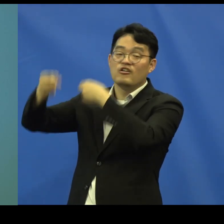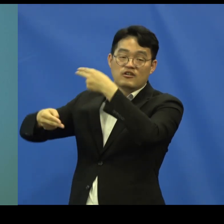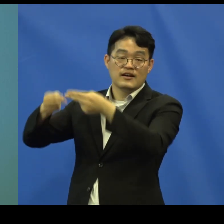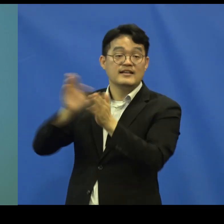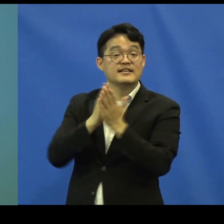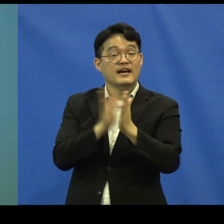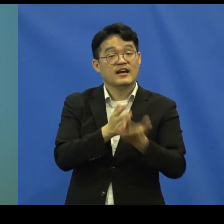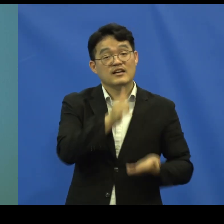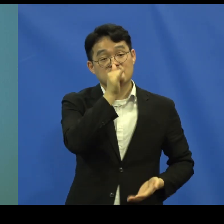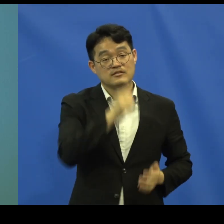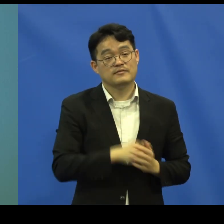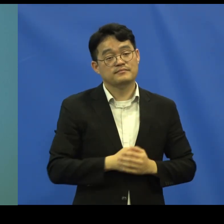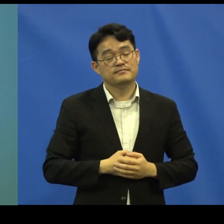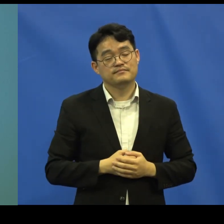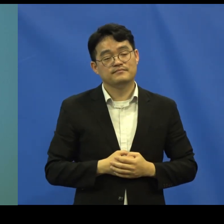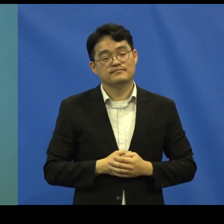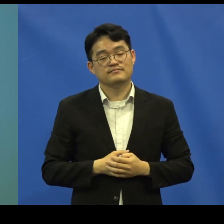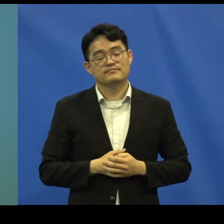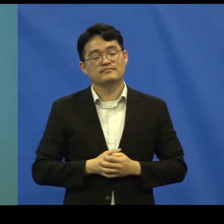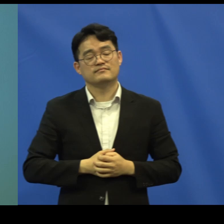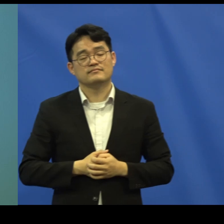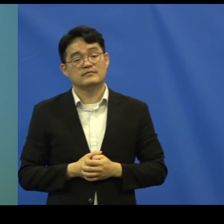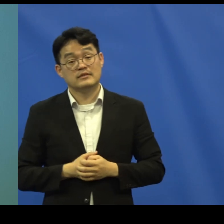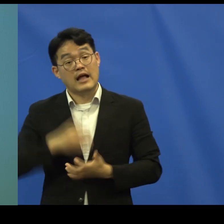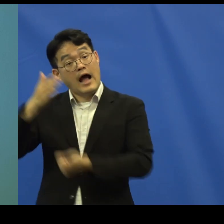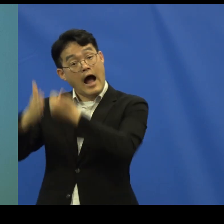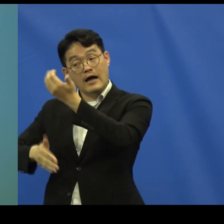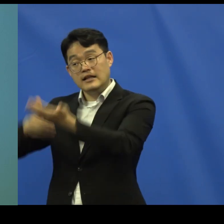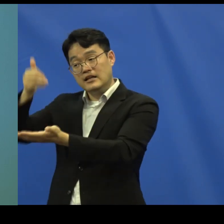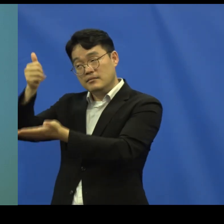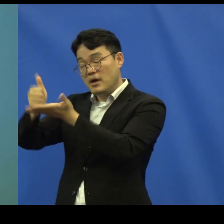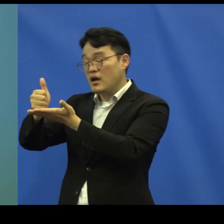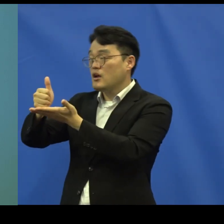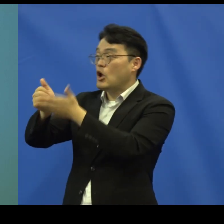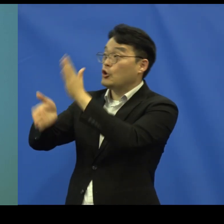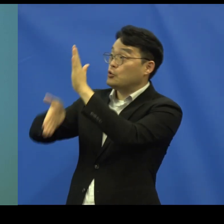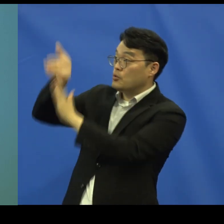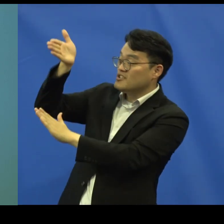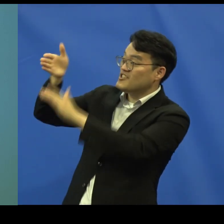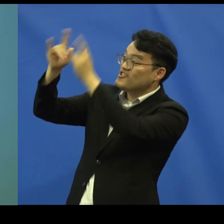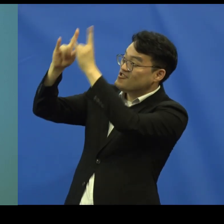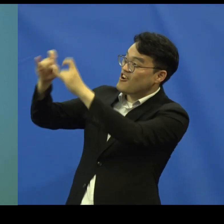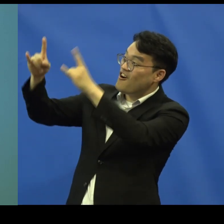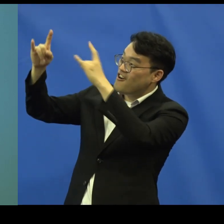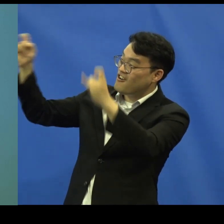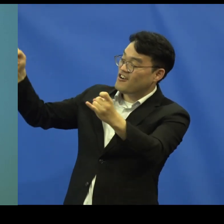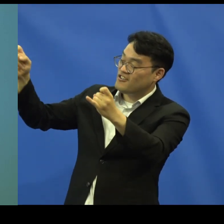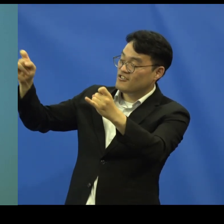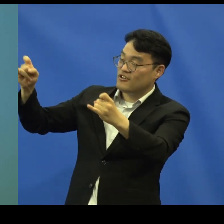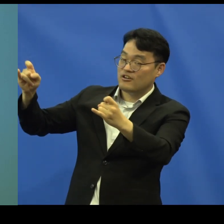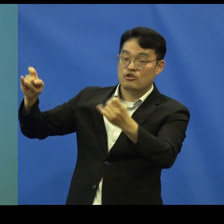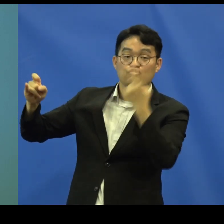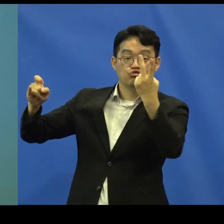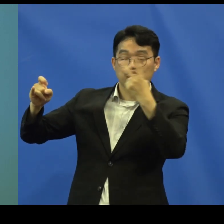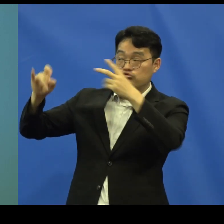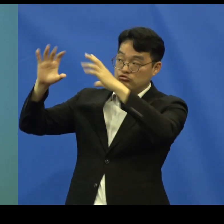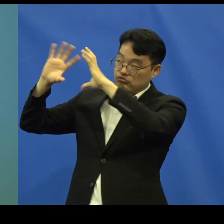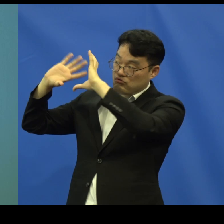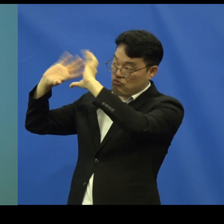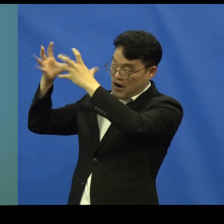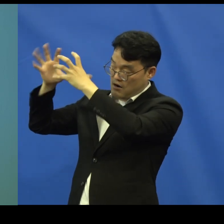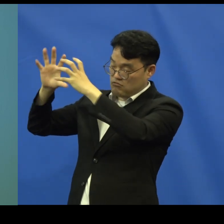잘 살펴보시고 구입하시기를 바랍니다. 이 하나님의 도성에서 두 왕국을 동시에 바라보게 하는